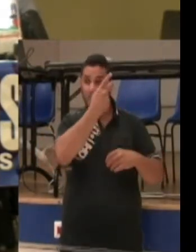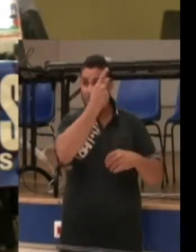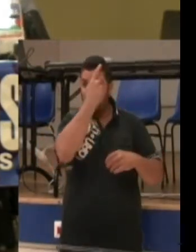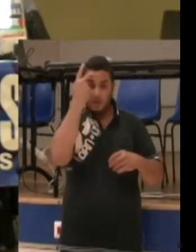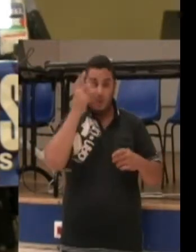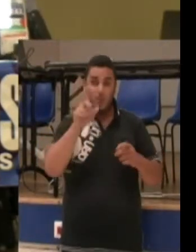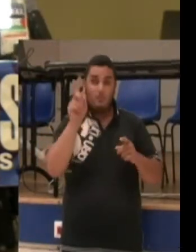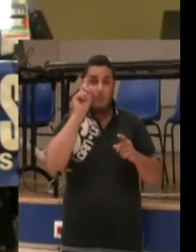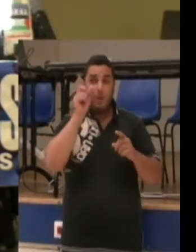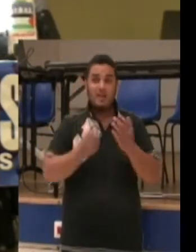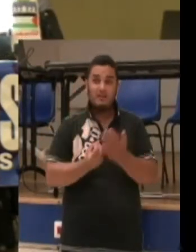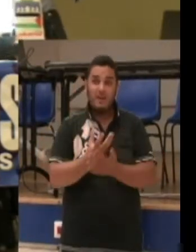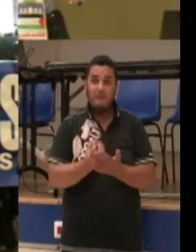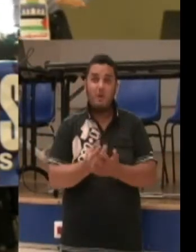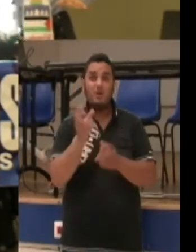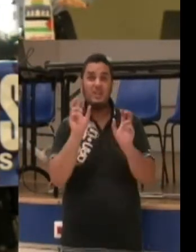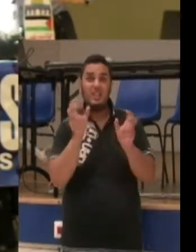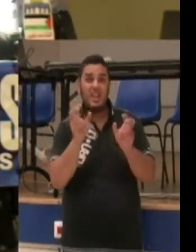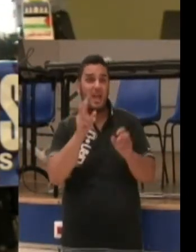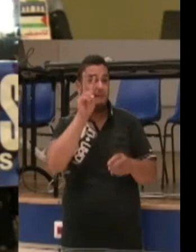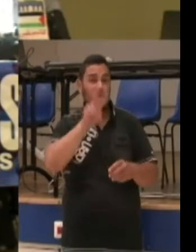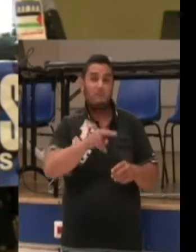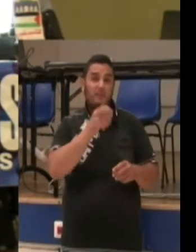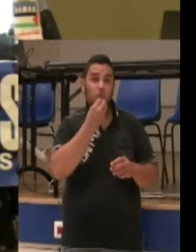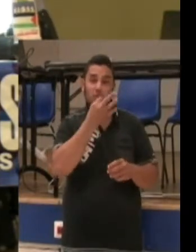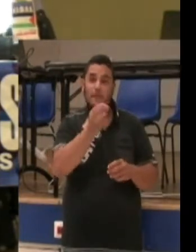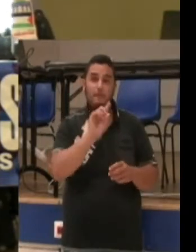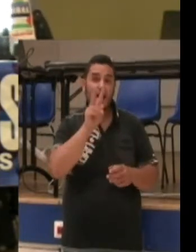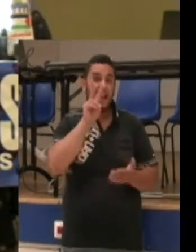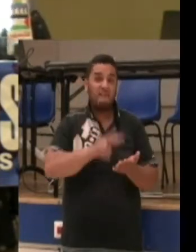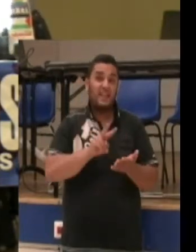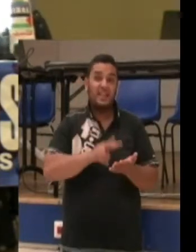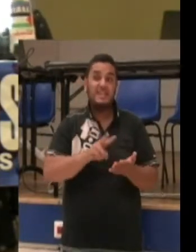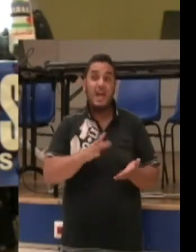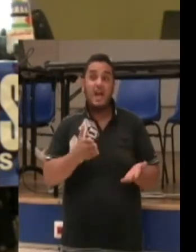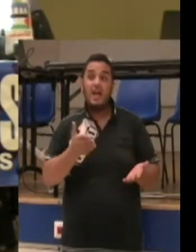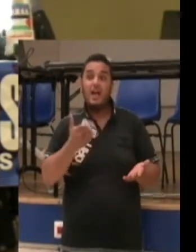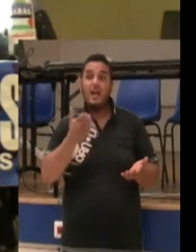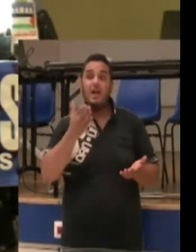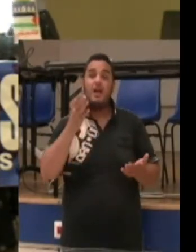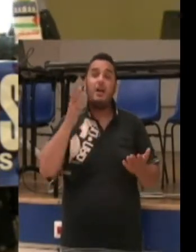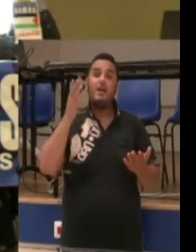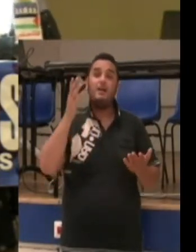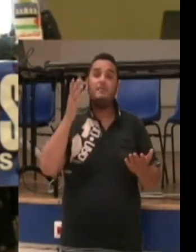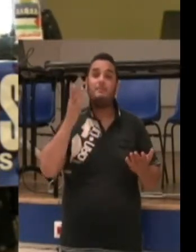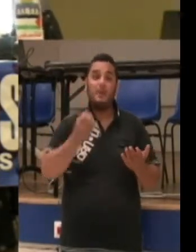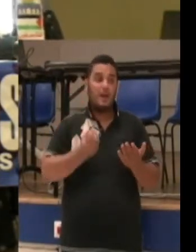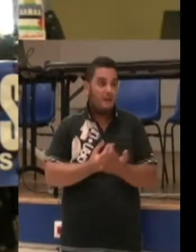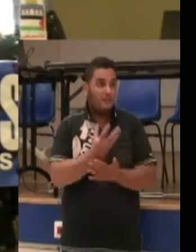les médias, ils ne donnent pas la vérité. Les médias couvrent